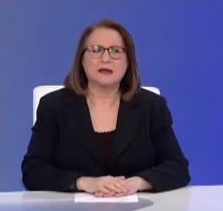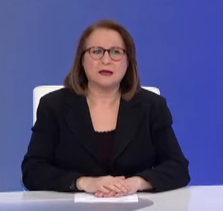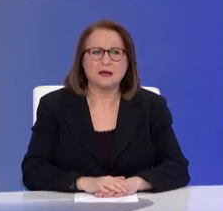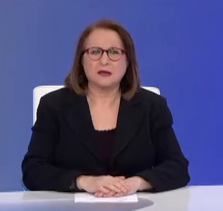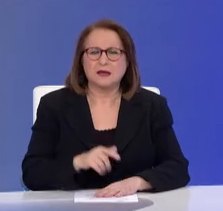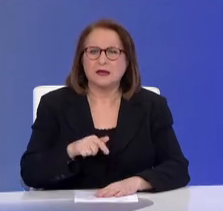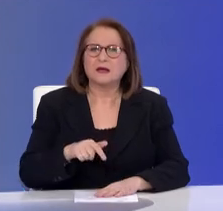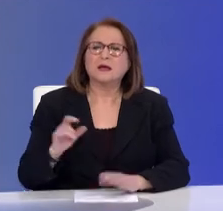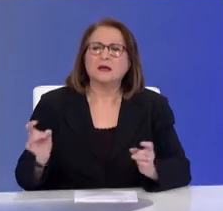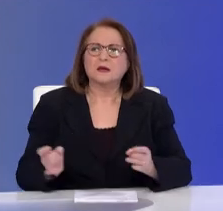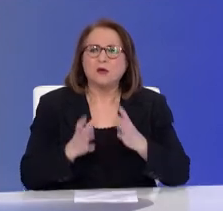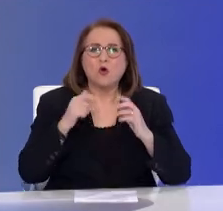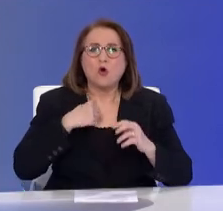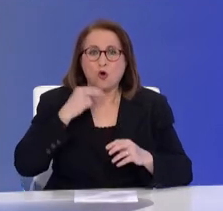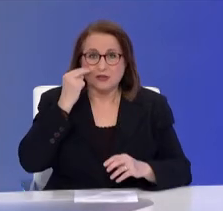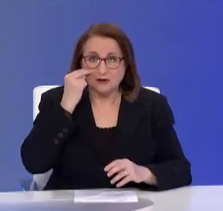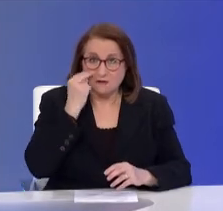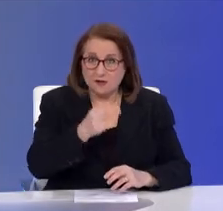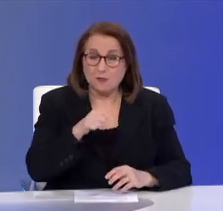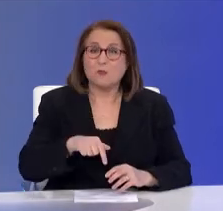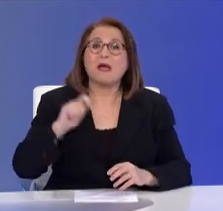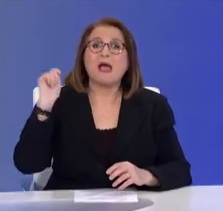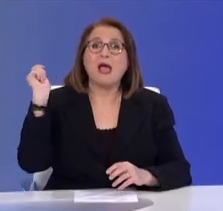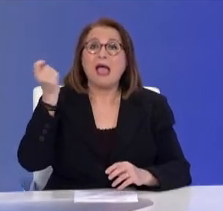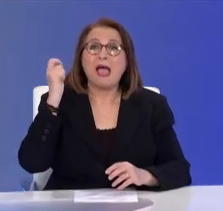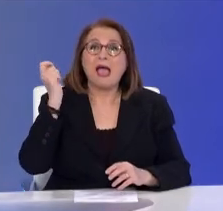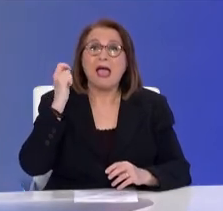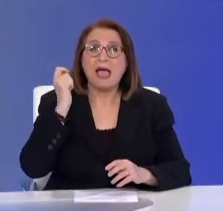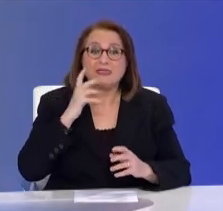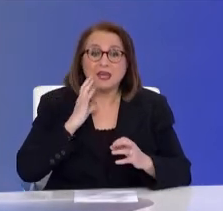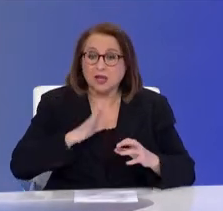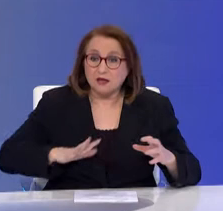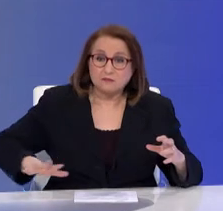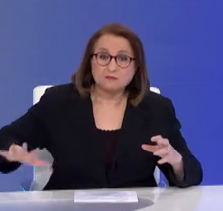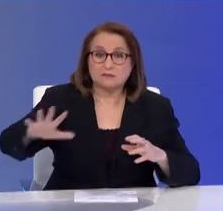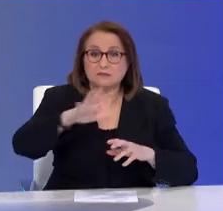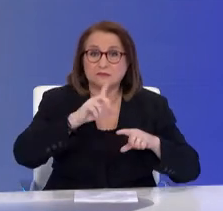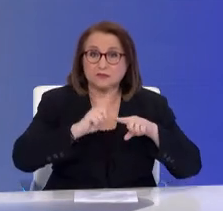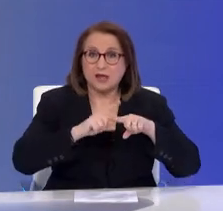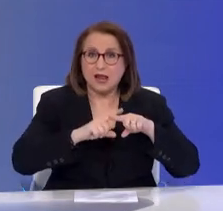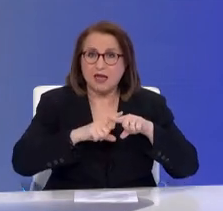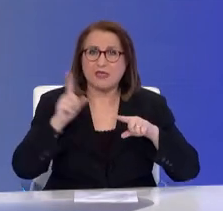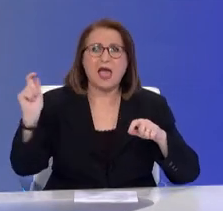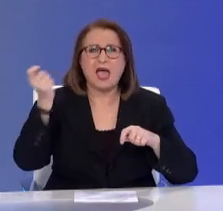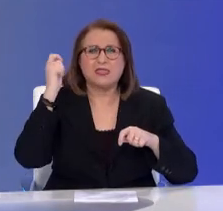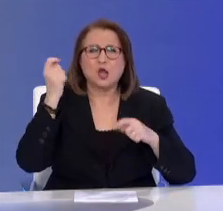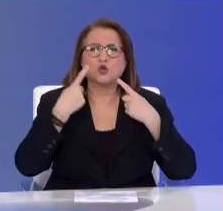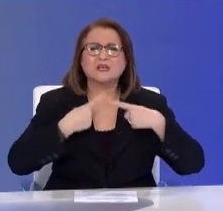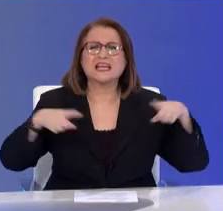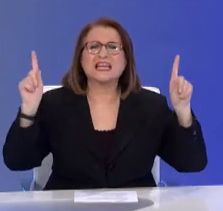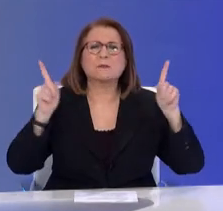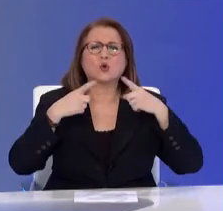Όταν βλέπουμε το εθνικό ύμνο της Ελλάδος από το Διονύσιο Σολωμό,